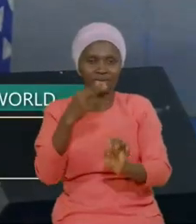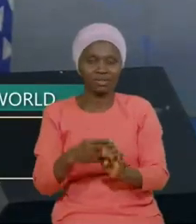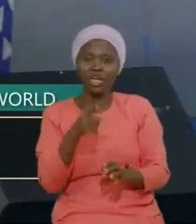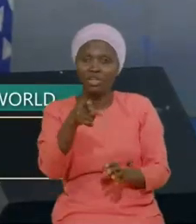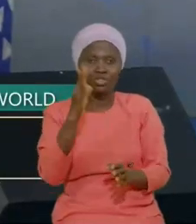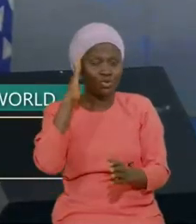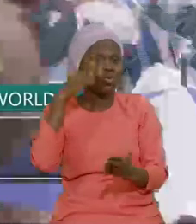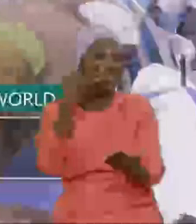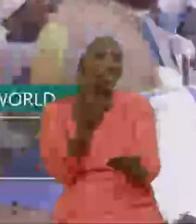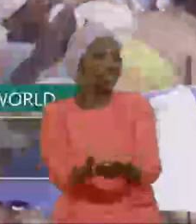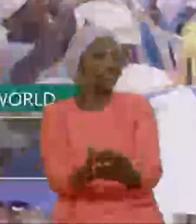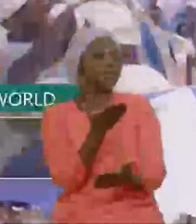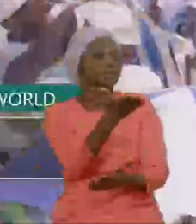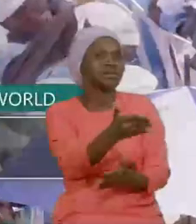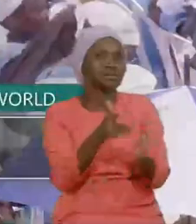Tu t'approches.